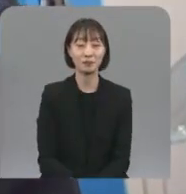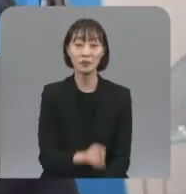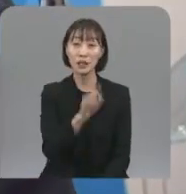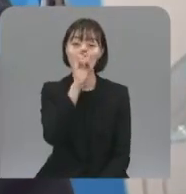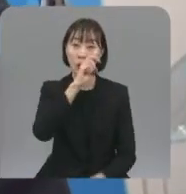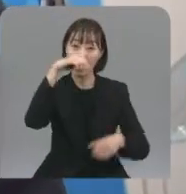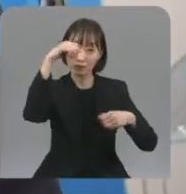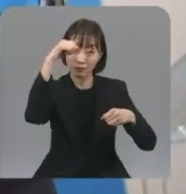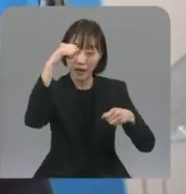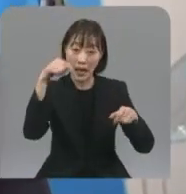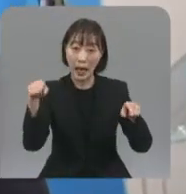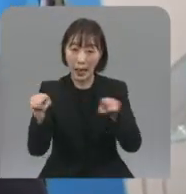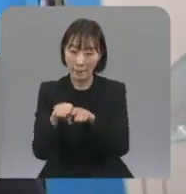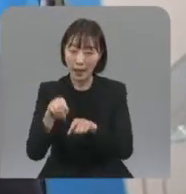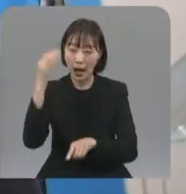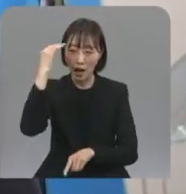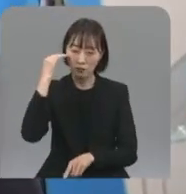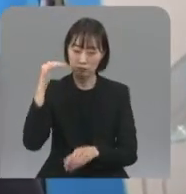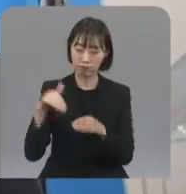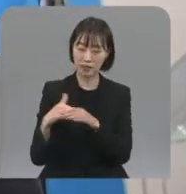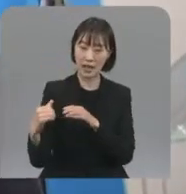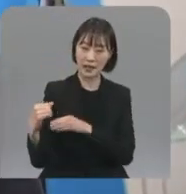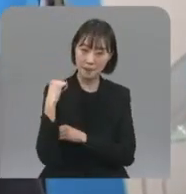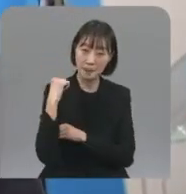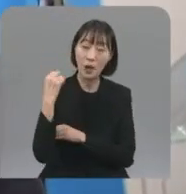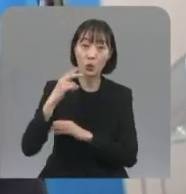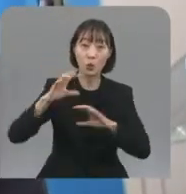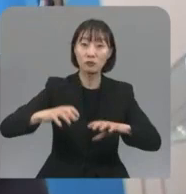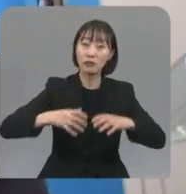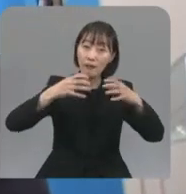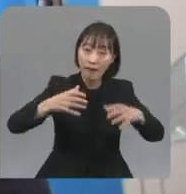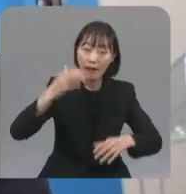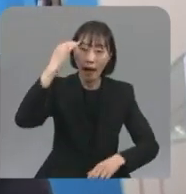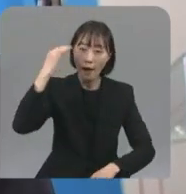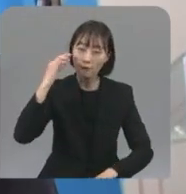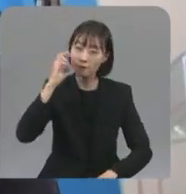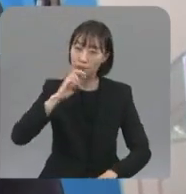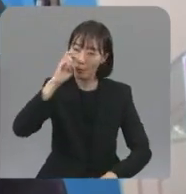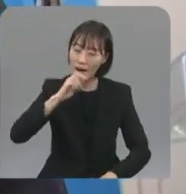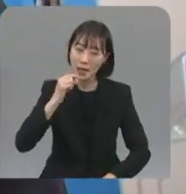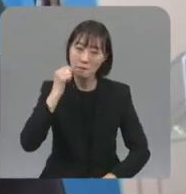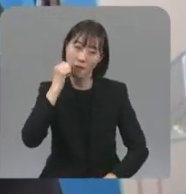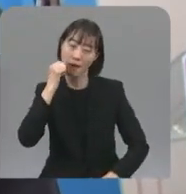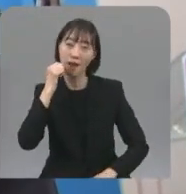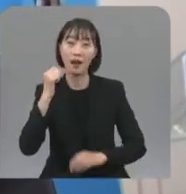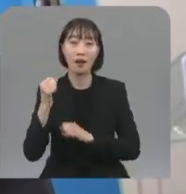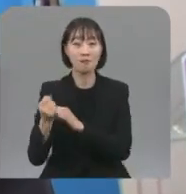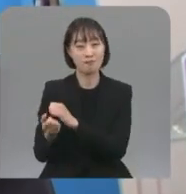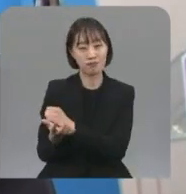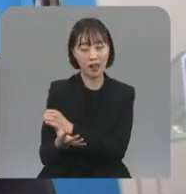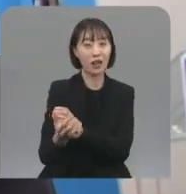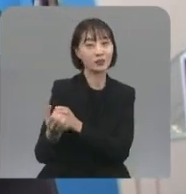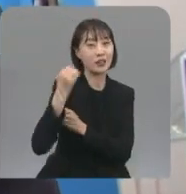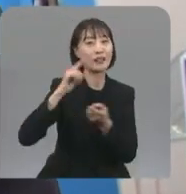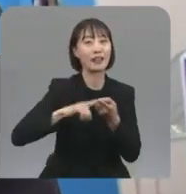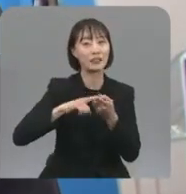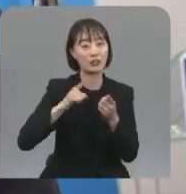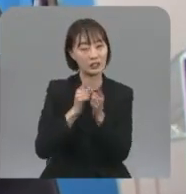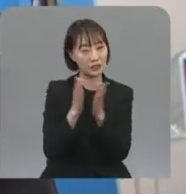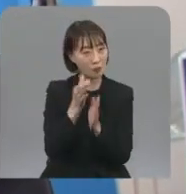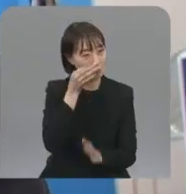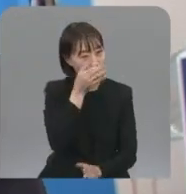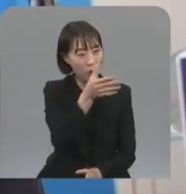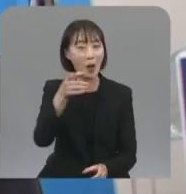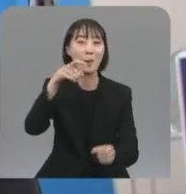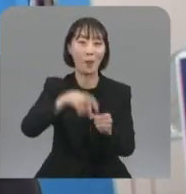qu'il voulait montrer la force de la culture made in Correia et l'influence de la K-pop à l'échelle internationale l'édition de